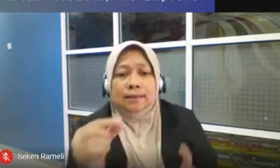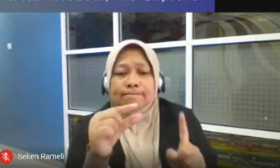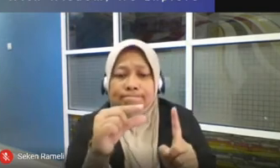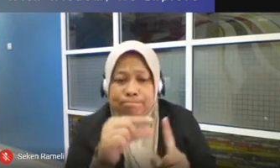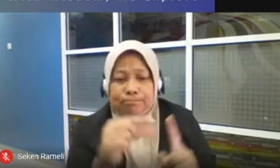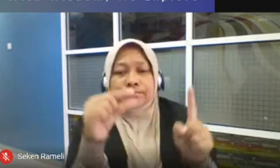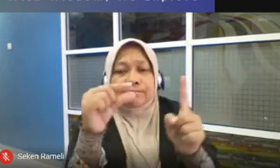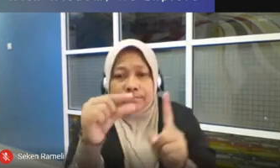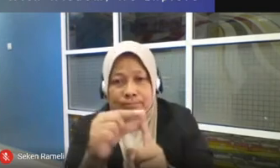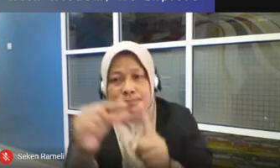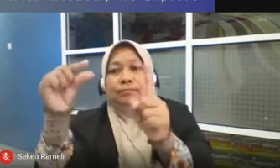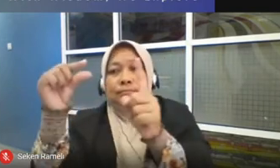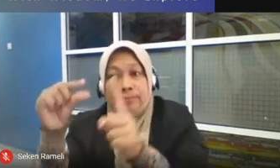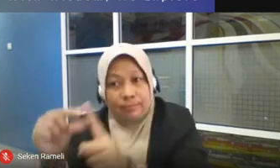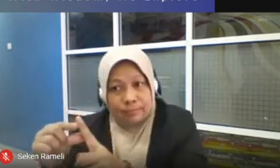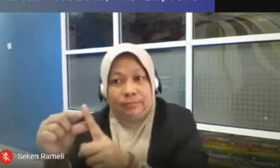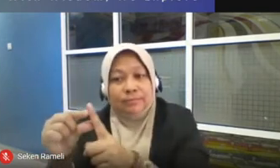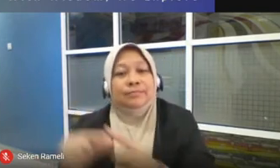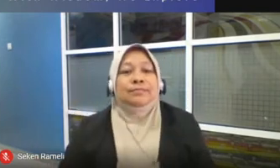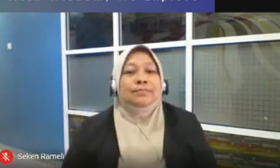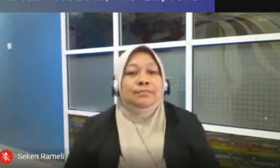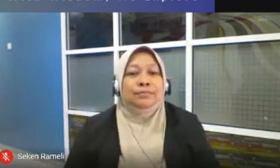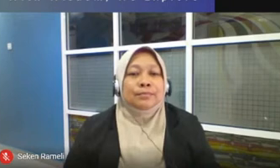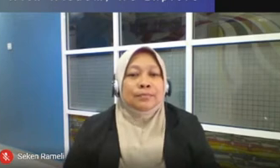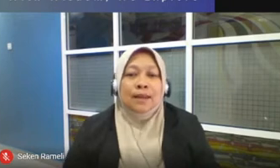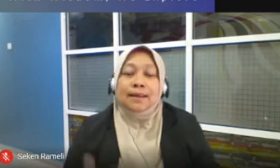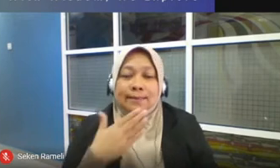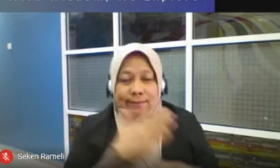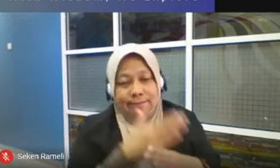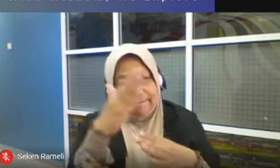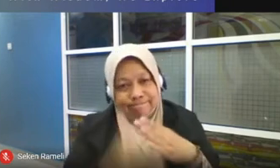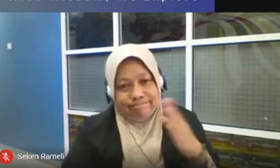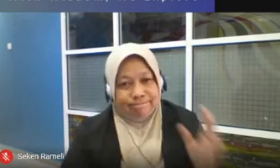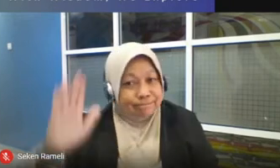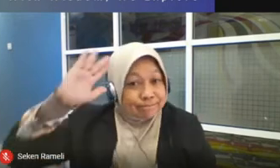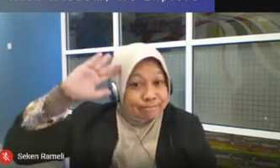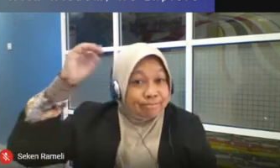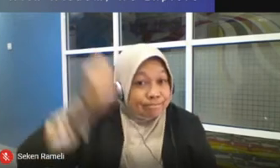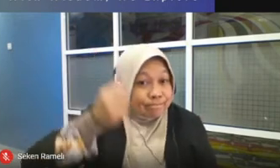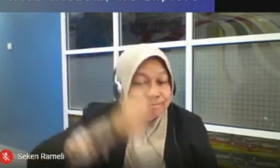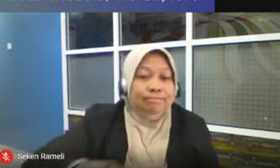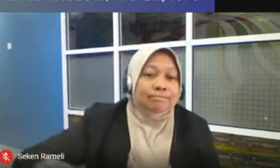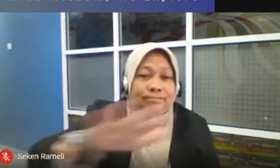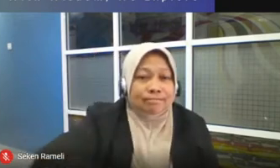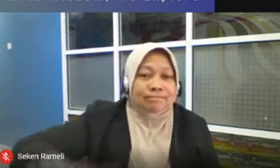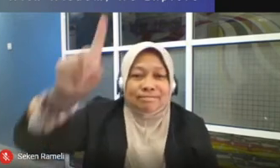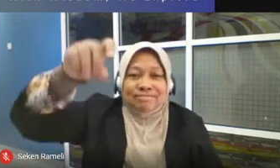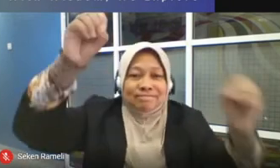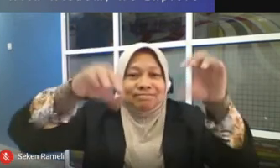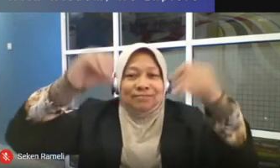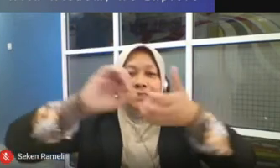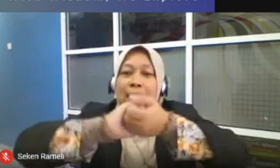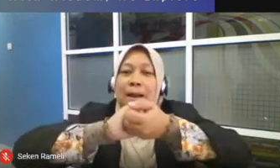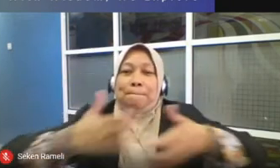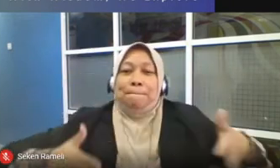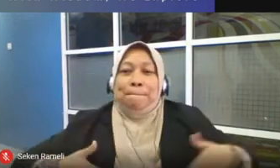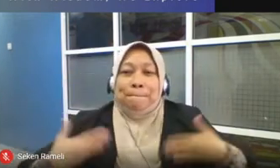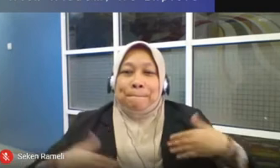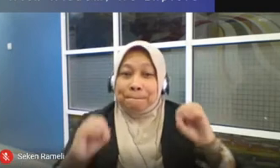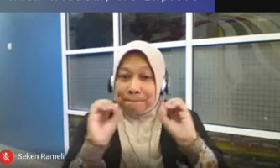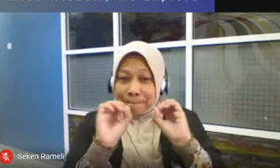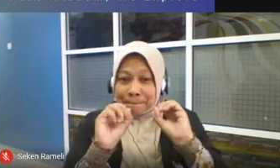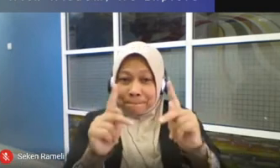menyebutnya dengan sepatah-sepatah. Sekian, assalamualaikum warahmatullahi wabarakatuh dan salam sejahtera. Okey, itu